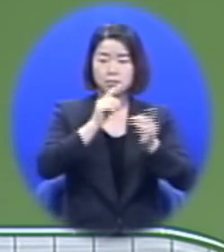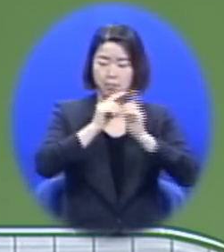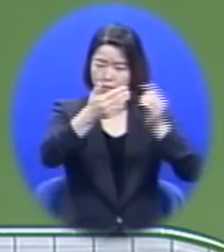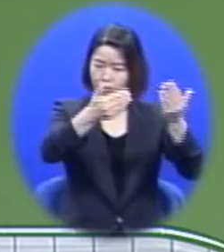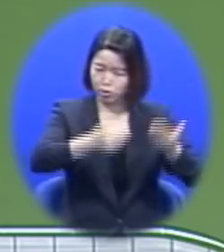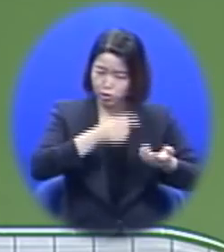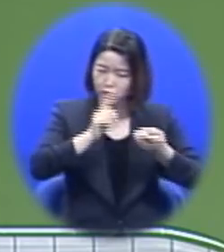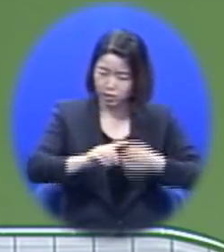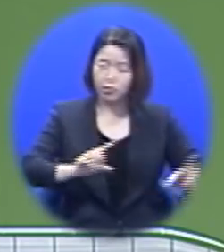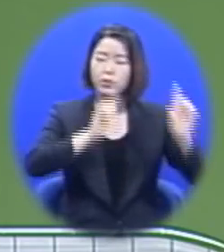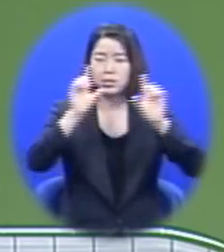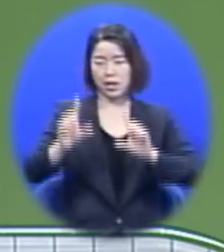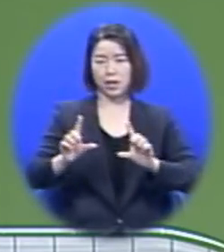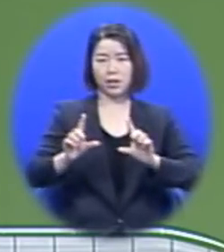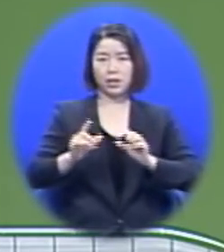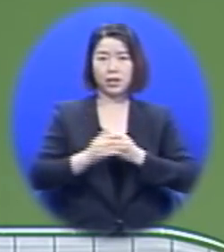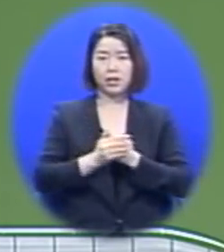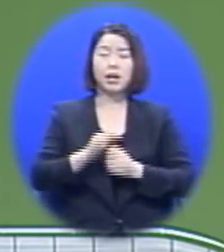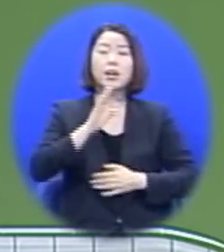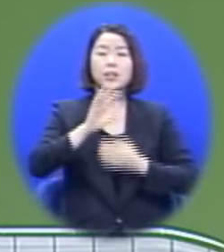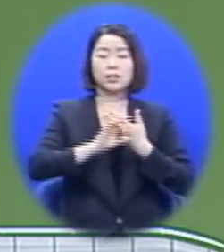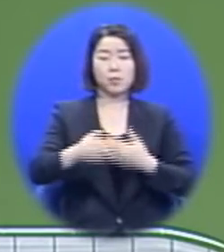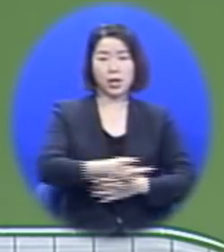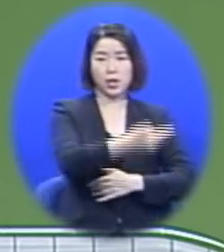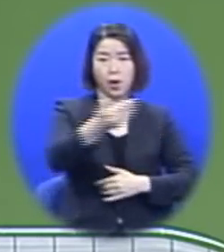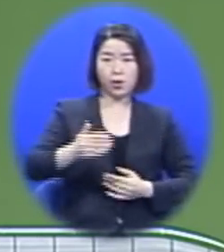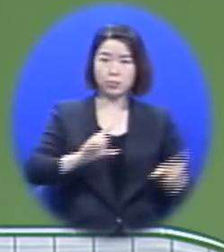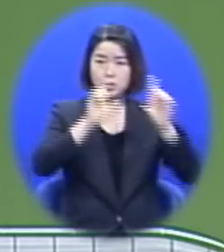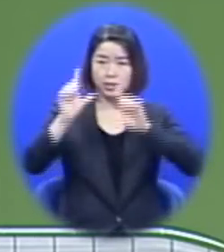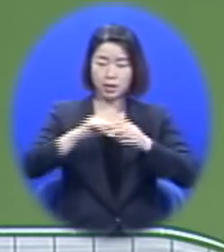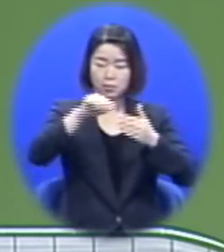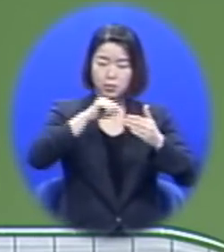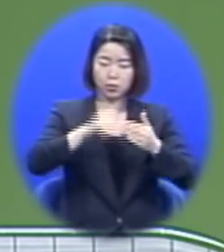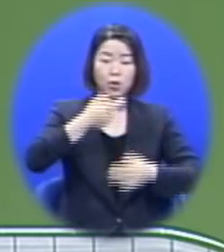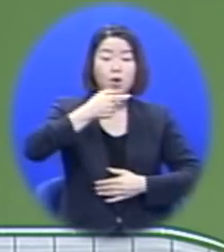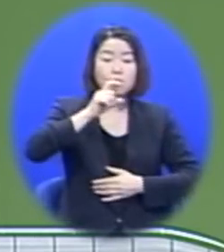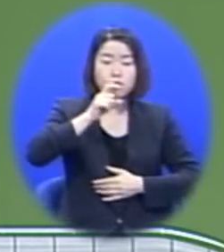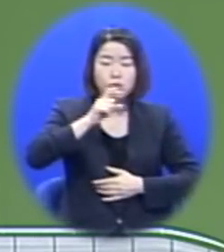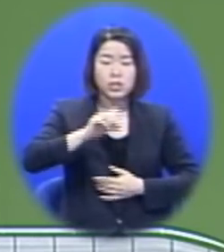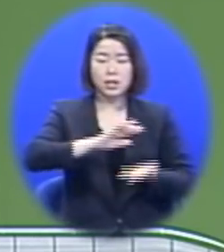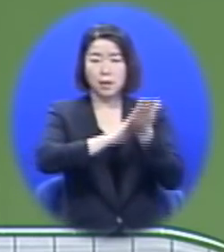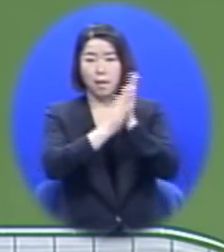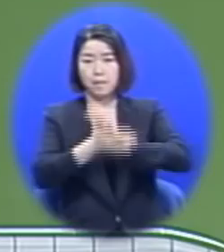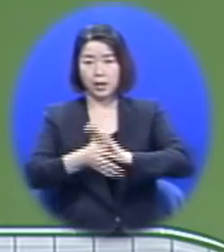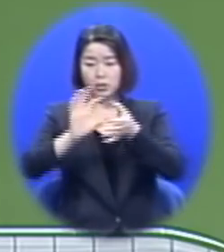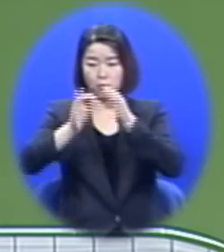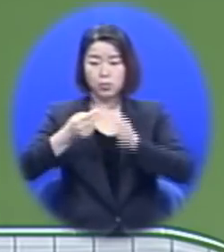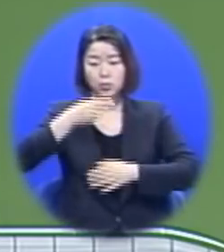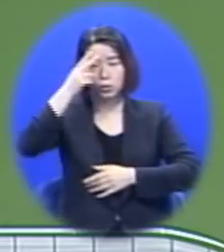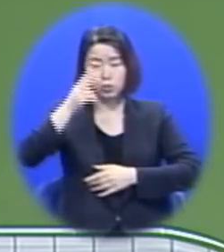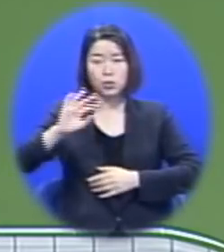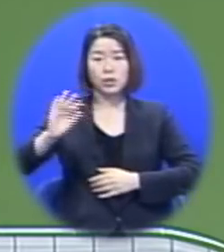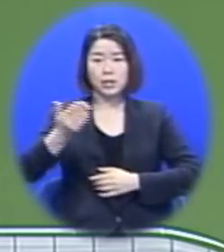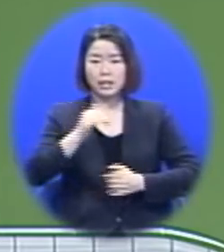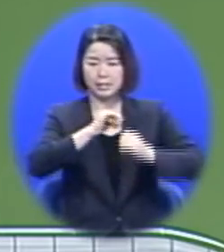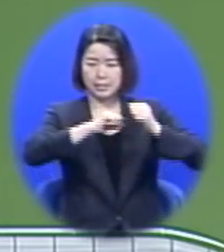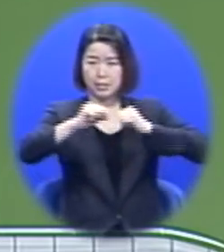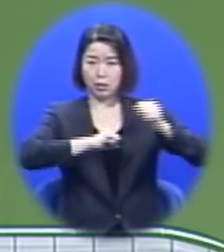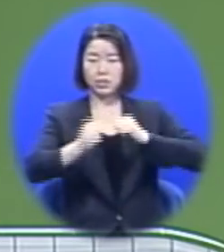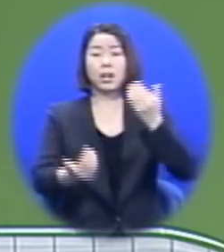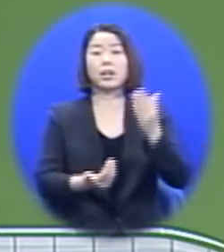삽니다. 그러면 여러분의 삶 속에도 물이 포도주가 되는 역사가 일어나게 됩니다. 사도